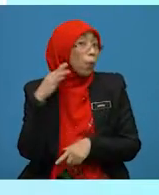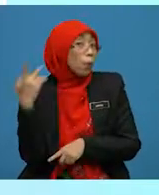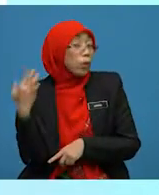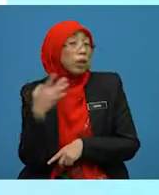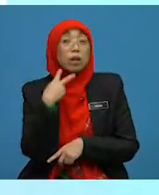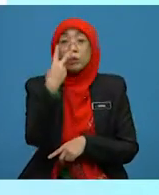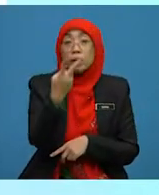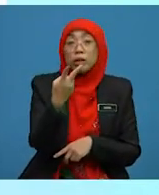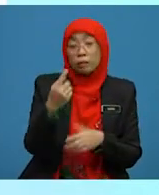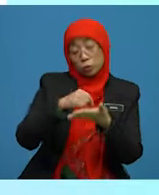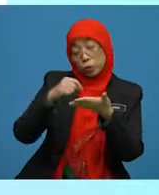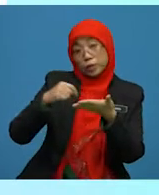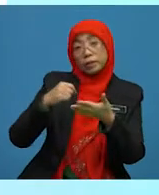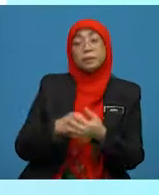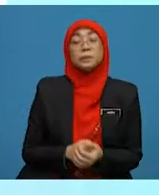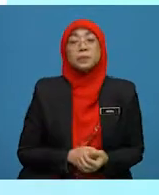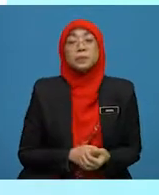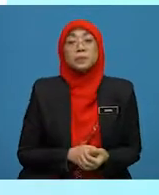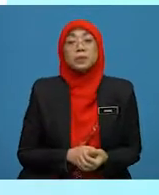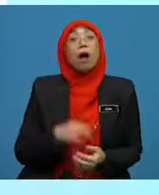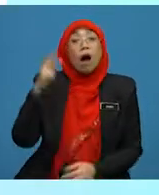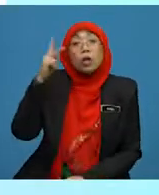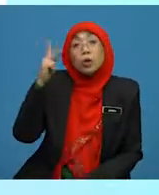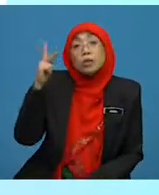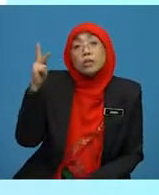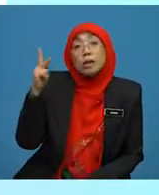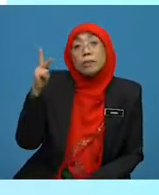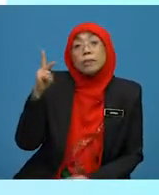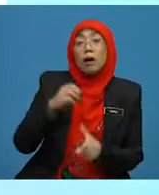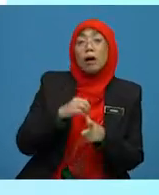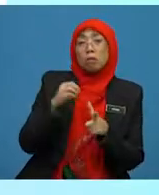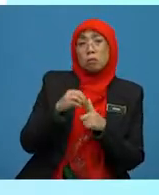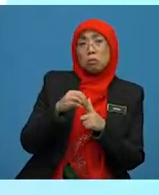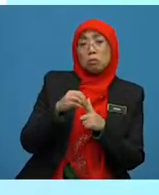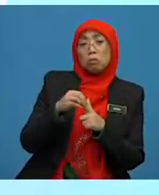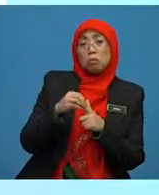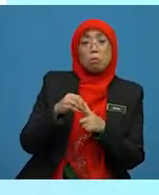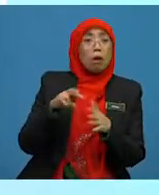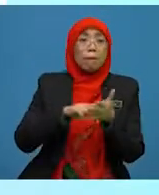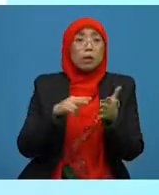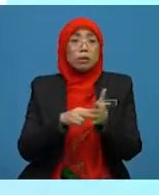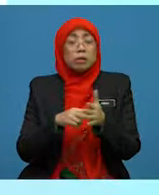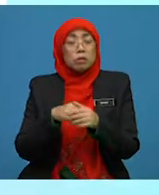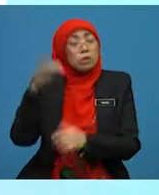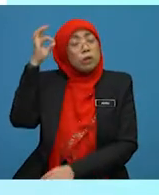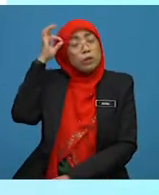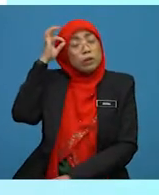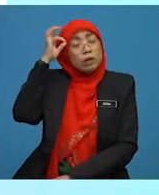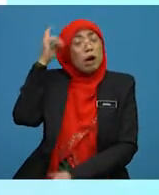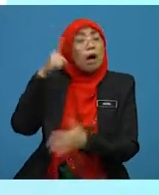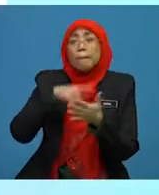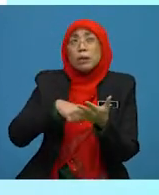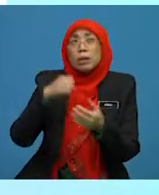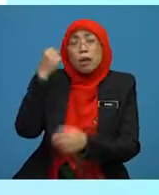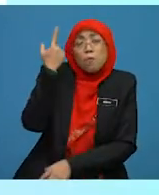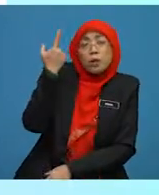Kedua, konsep atau makna, sama ada bentuk abstrak yang wujud dalam fikiran.